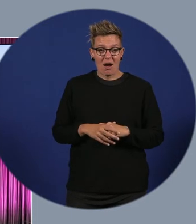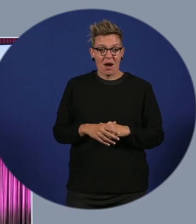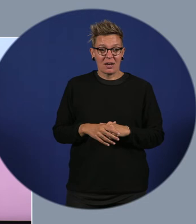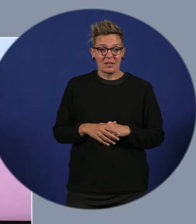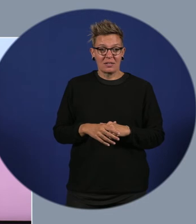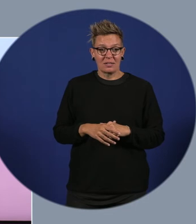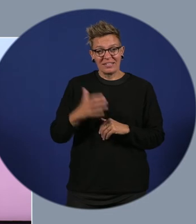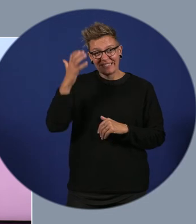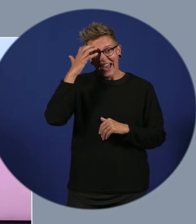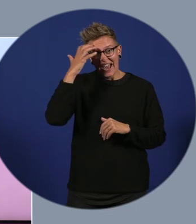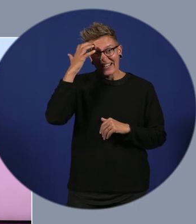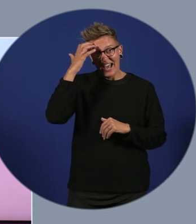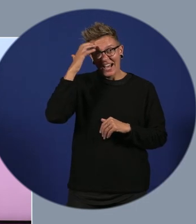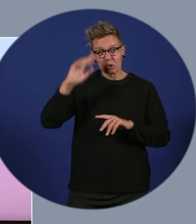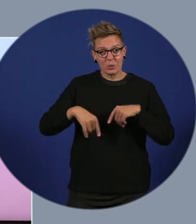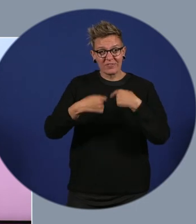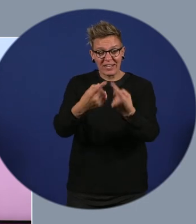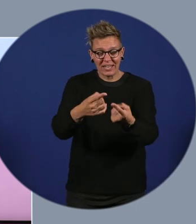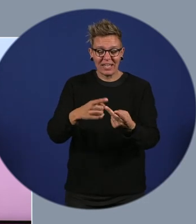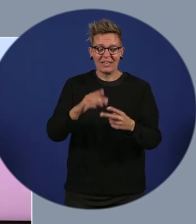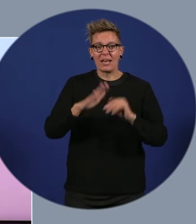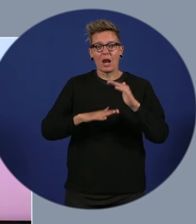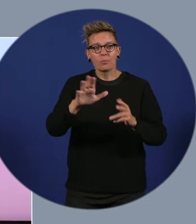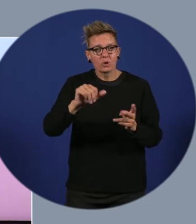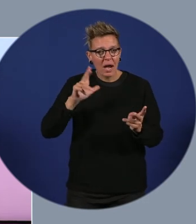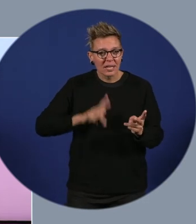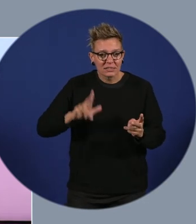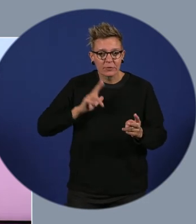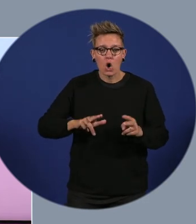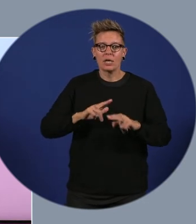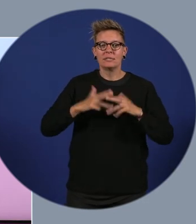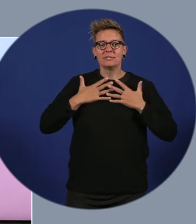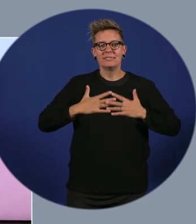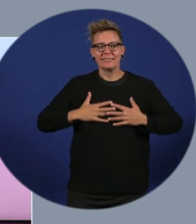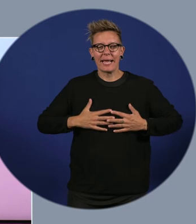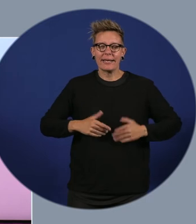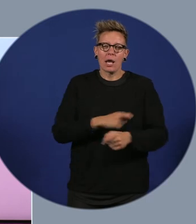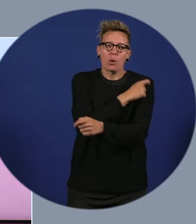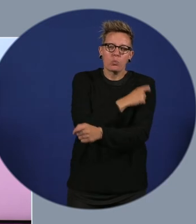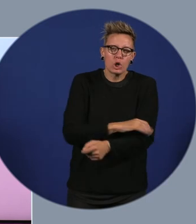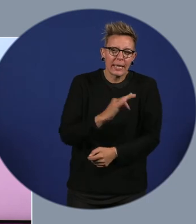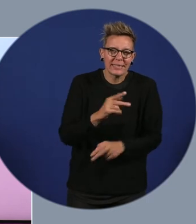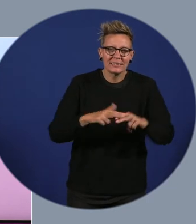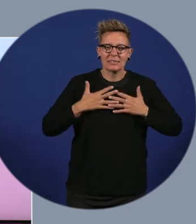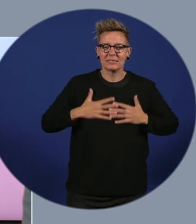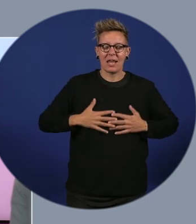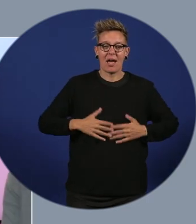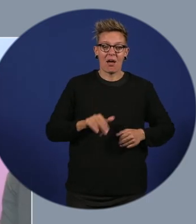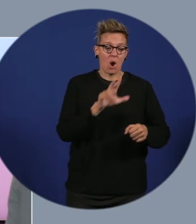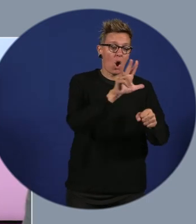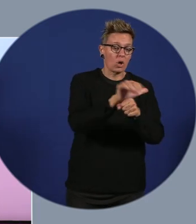just i så här hjärnans utveckling, ansvarstagande, kännande av skyldighet och så. Finns inget som skiljer mellan 18-